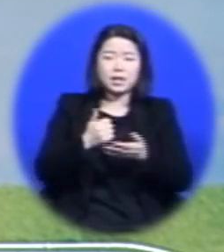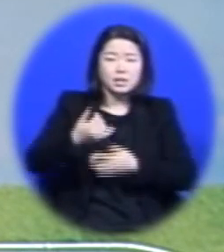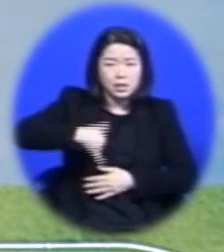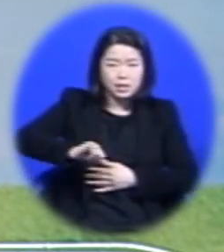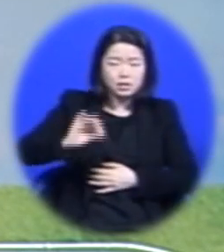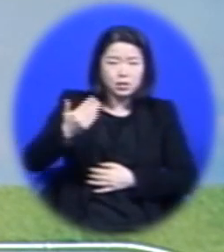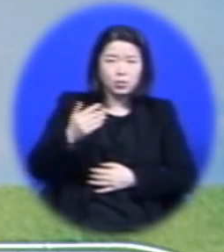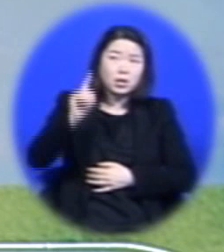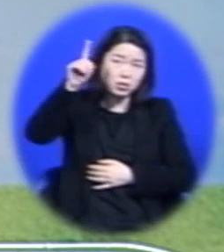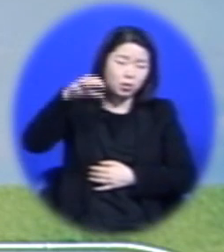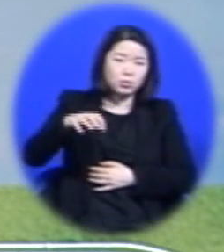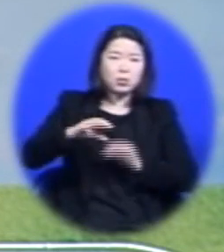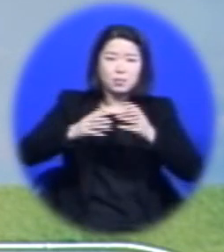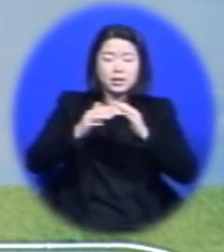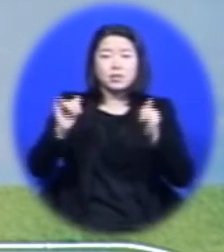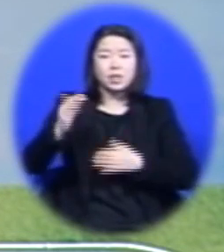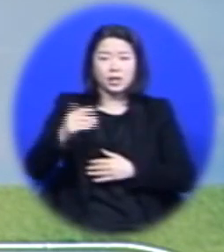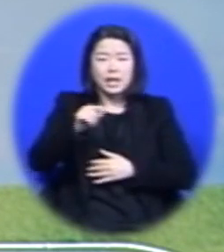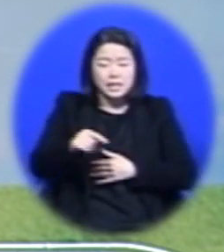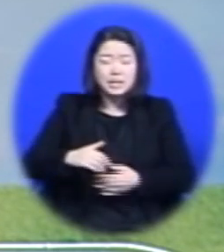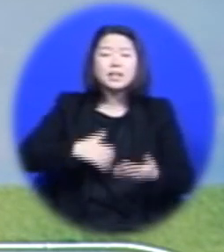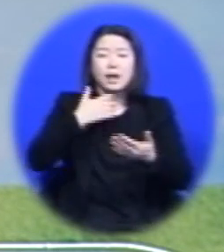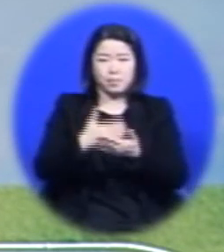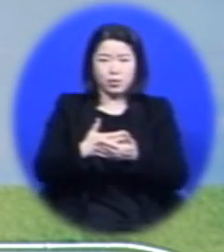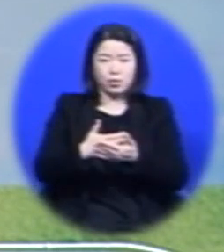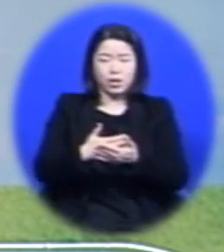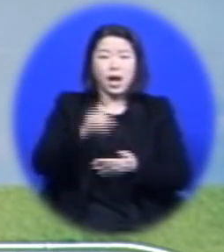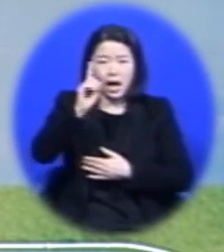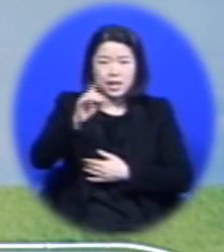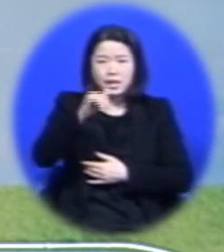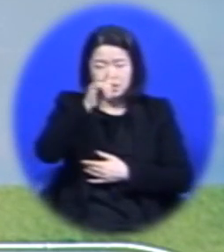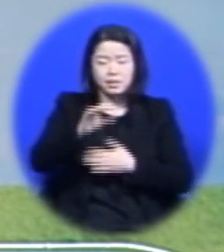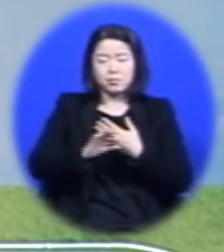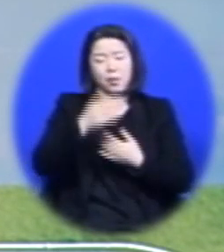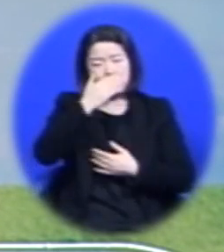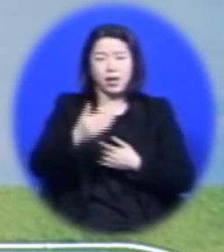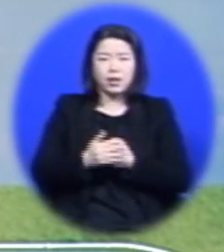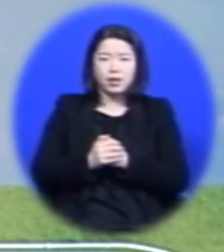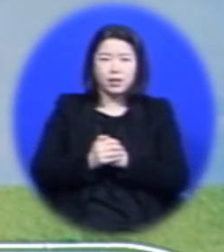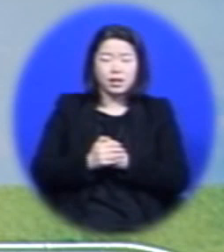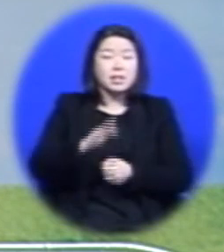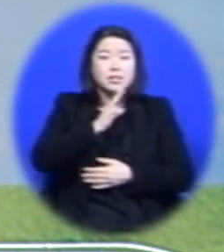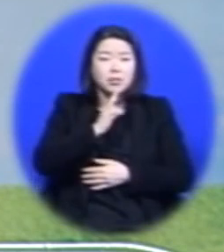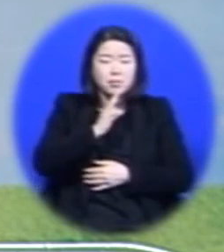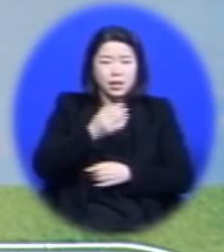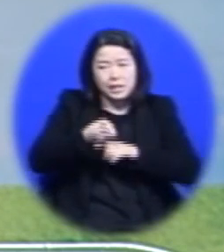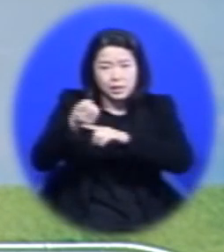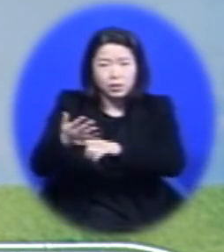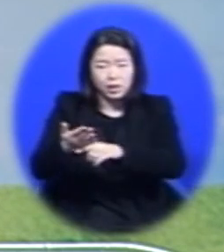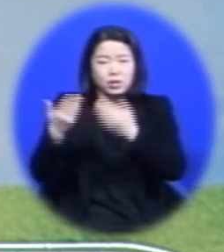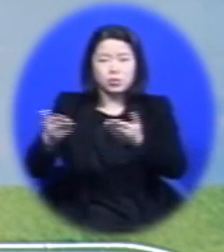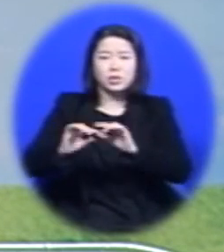천국 백성이 됐다 이 감격 이 감도 하나만 있으면 되요 정말 전해 주지